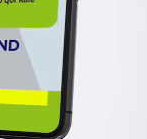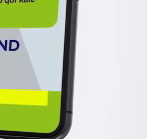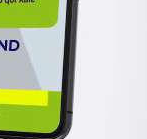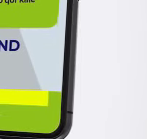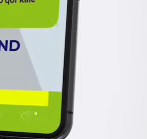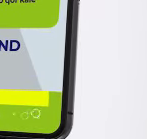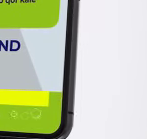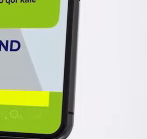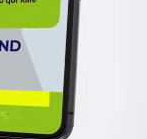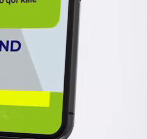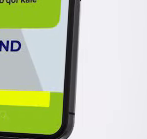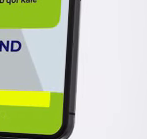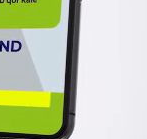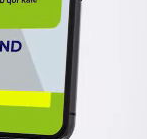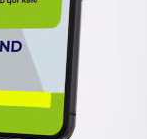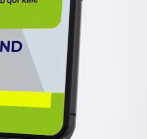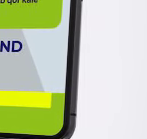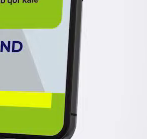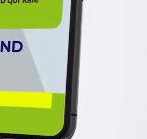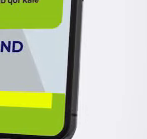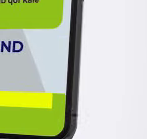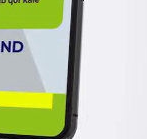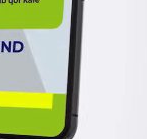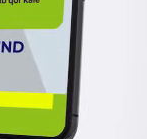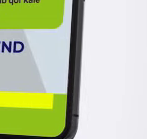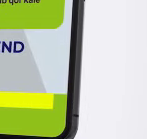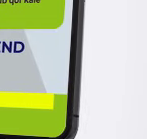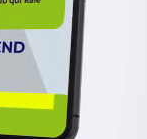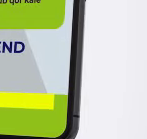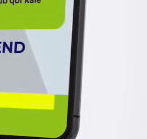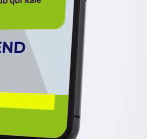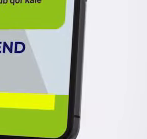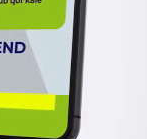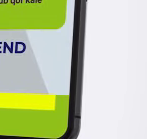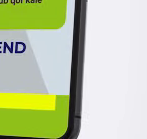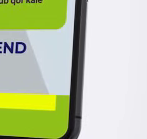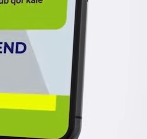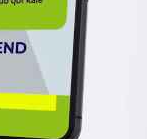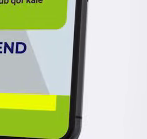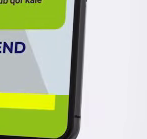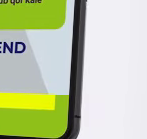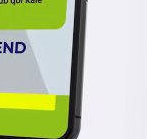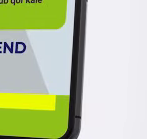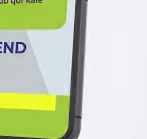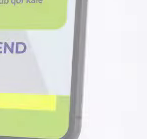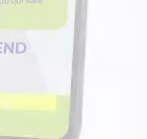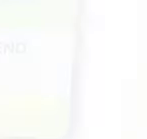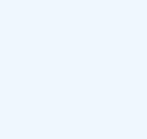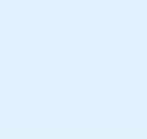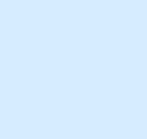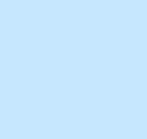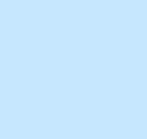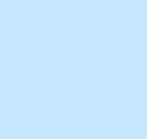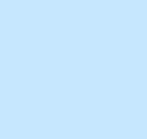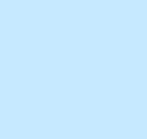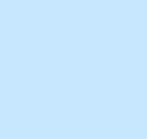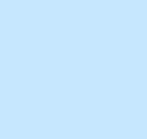xidig 8 afargeys ama xidig 2